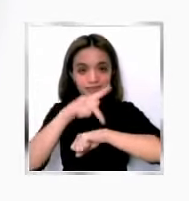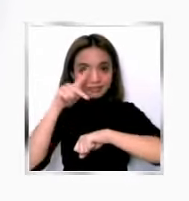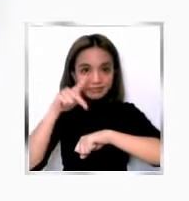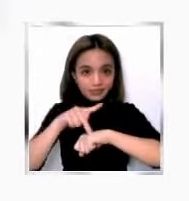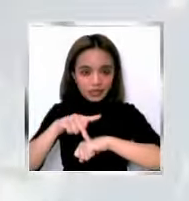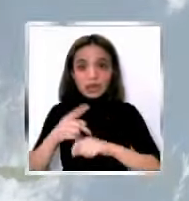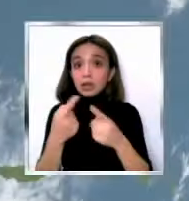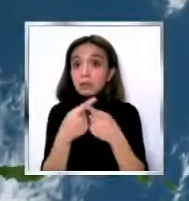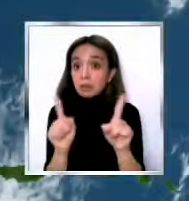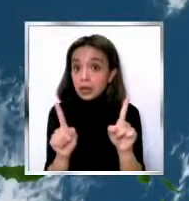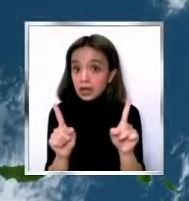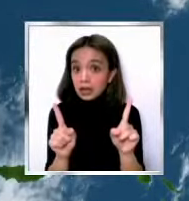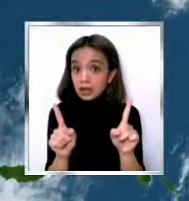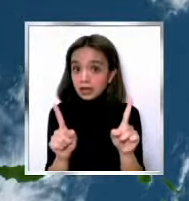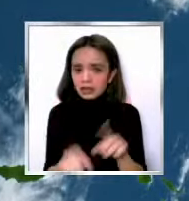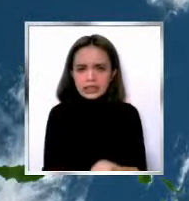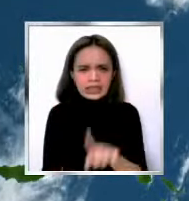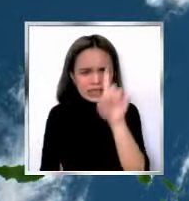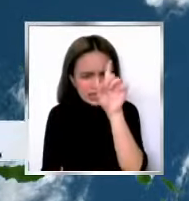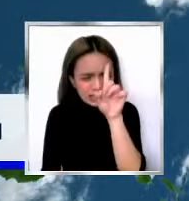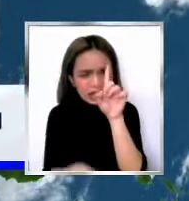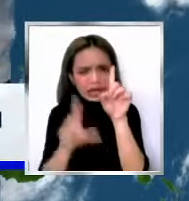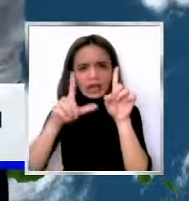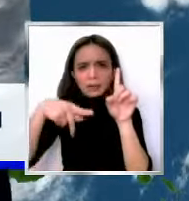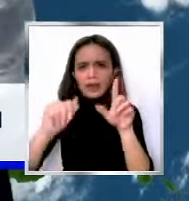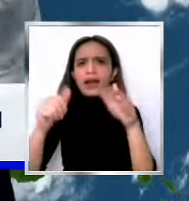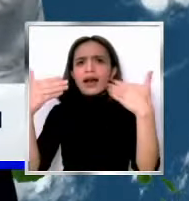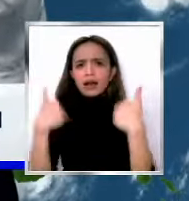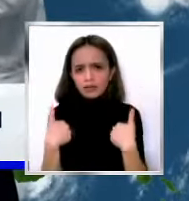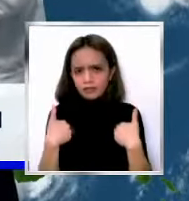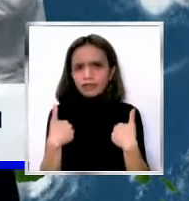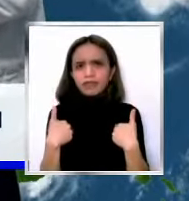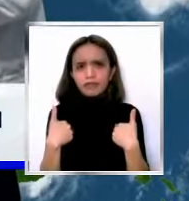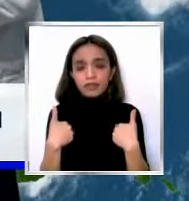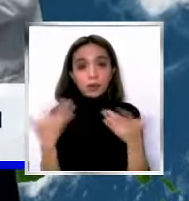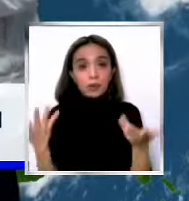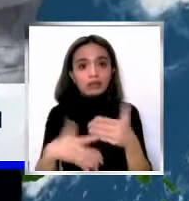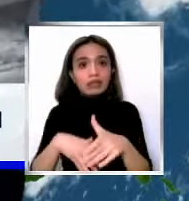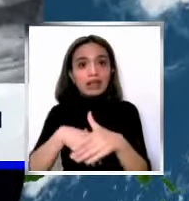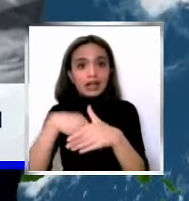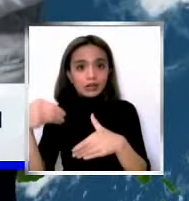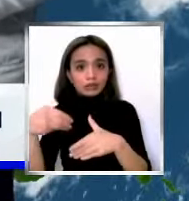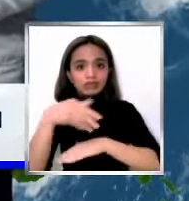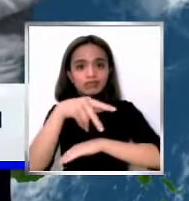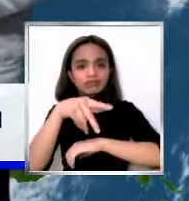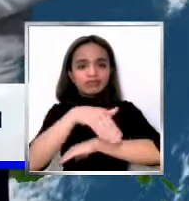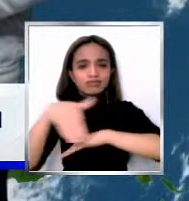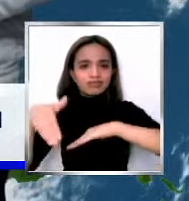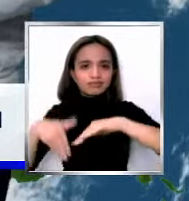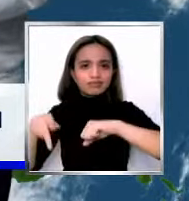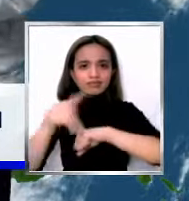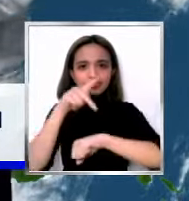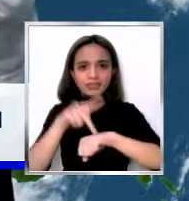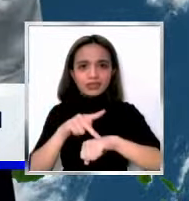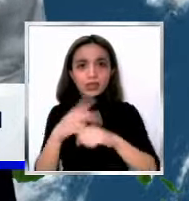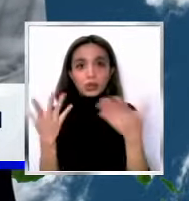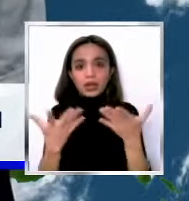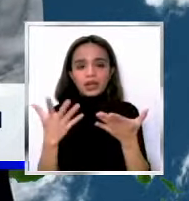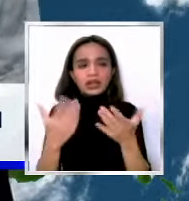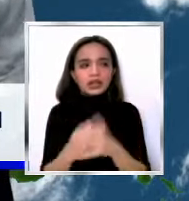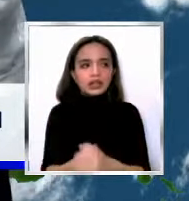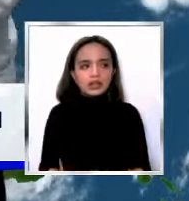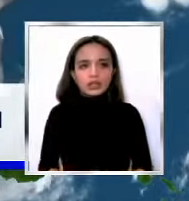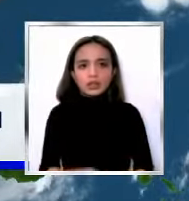kapuso, ha, isang LTE pa yung binabantayan natin at yan, nasa labas pa ng TIR. Muli itong namata ng pag-asa sa layong